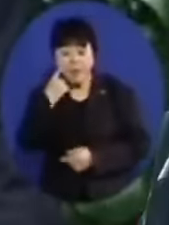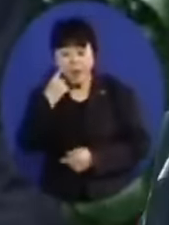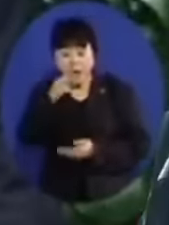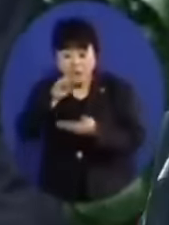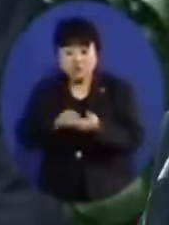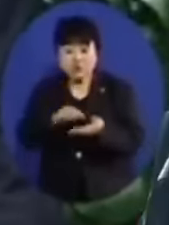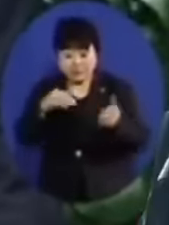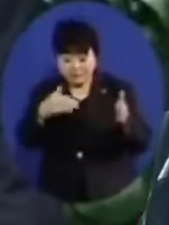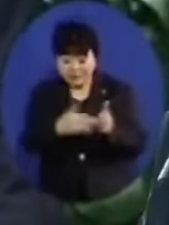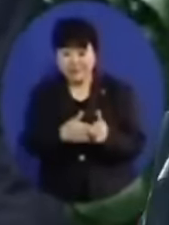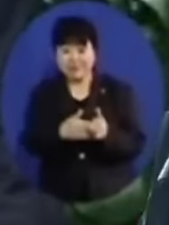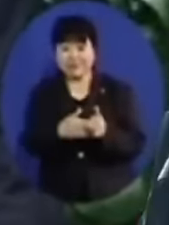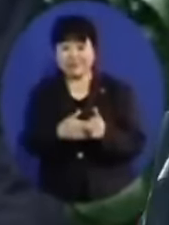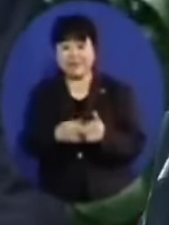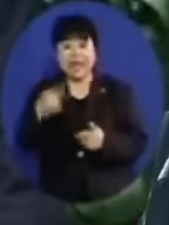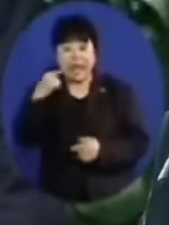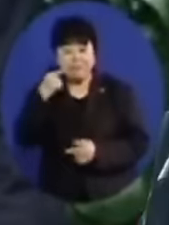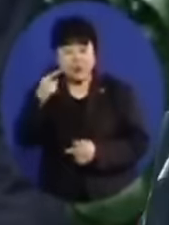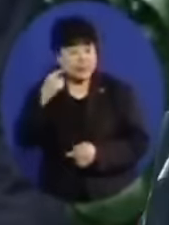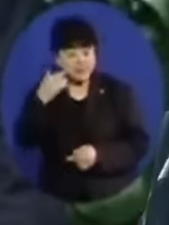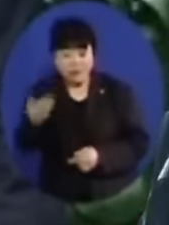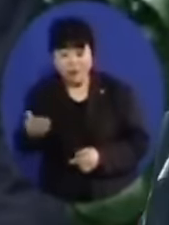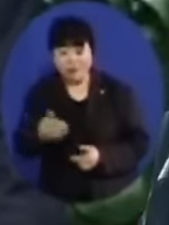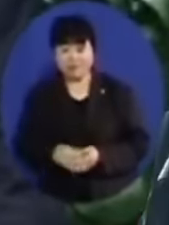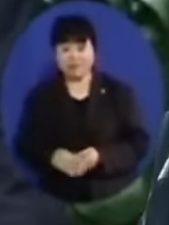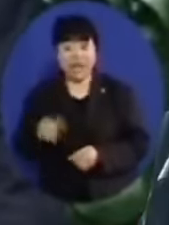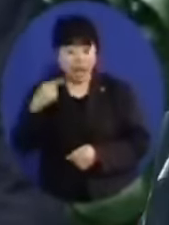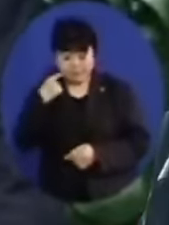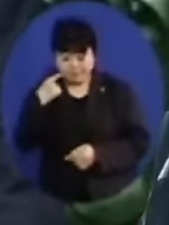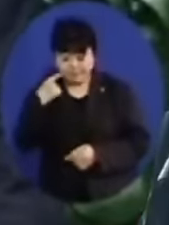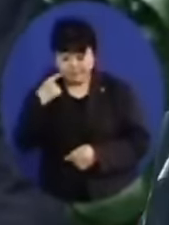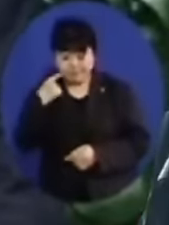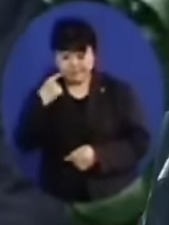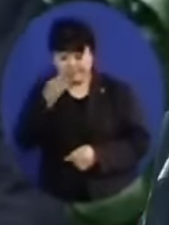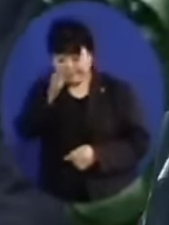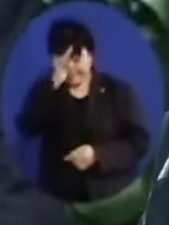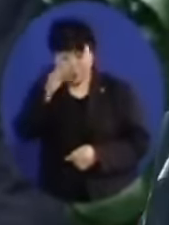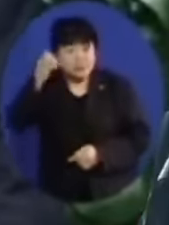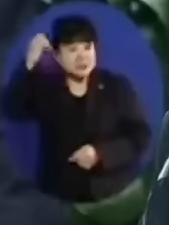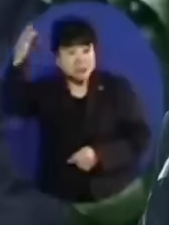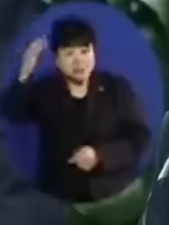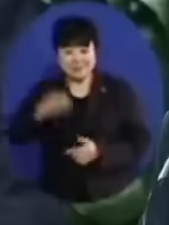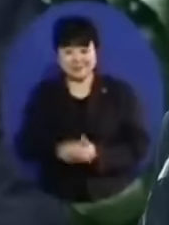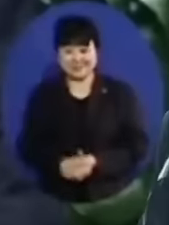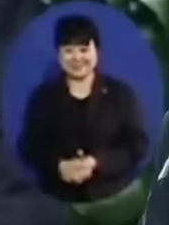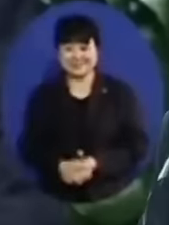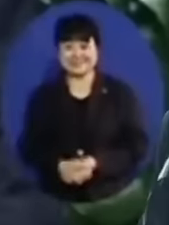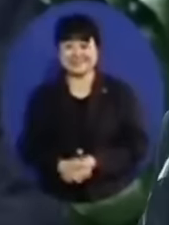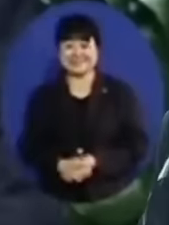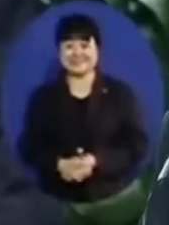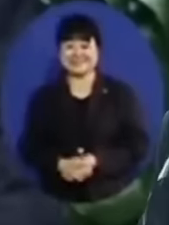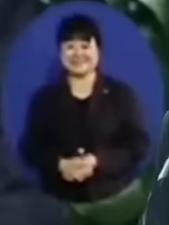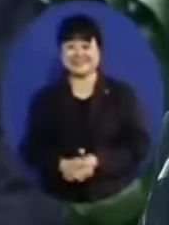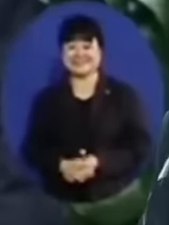했는데 암은 어디 갔습니까? 암요? 잊어버렸네.